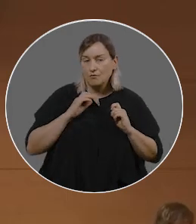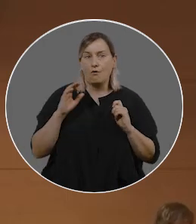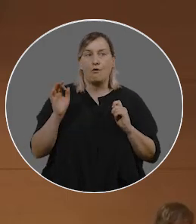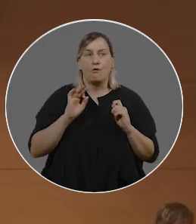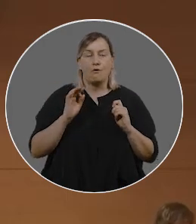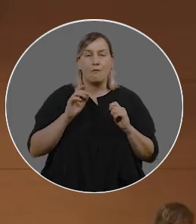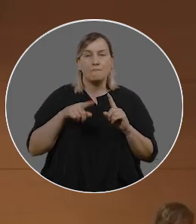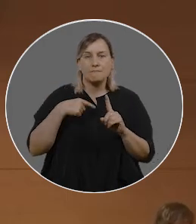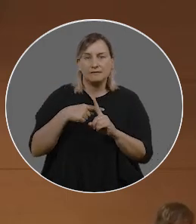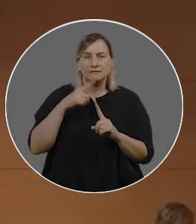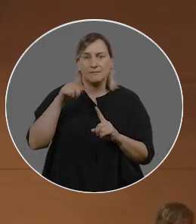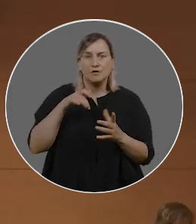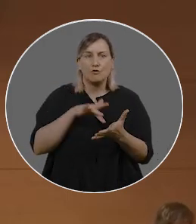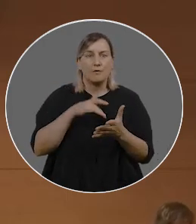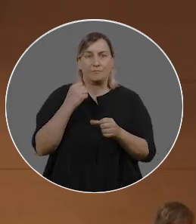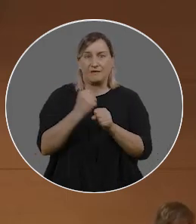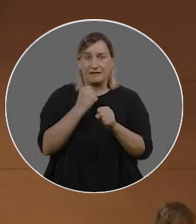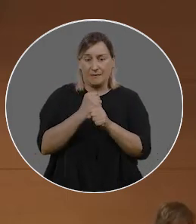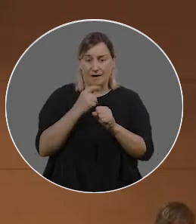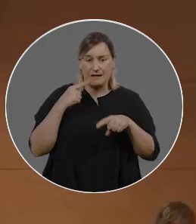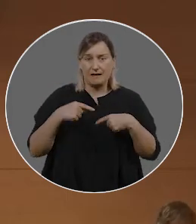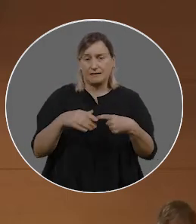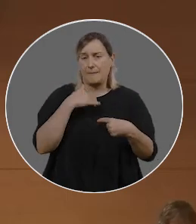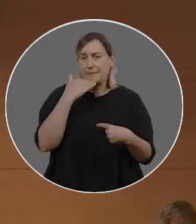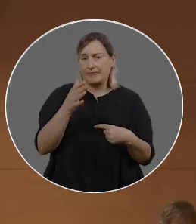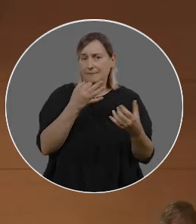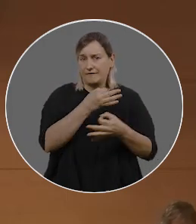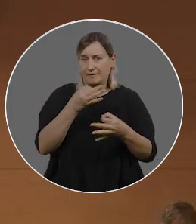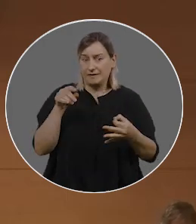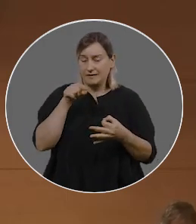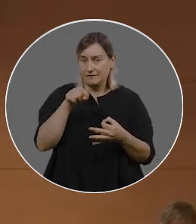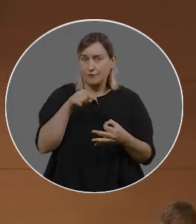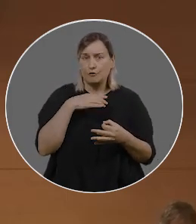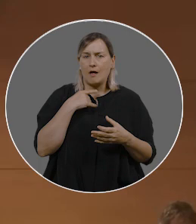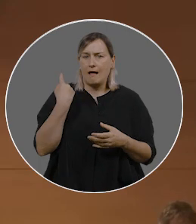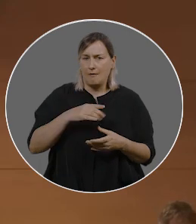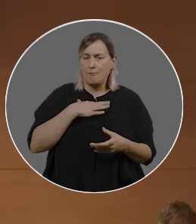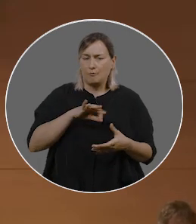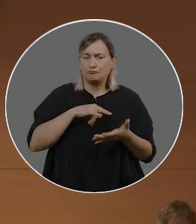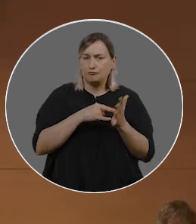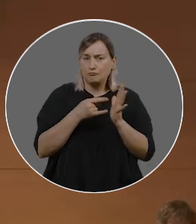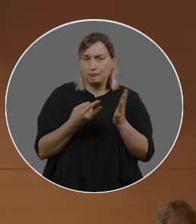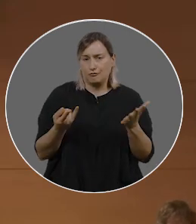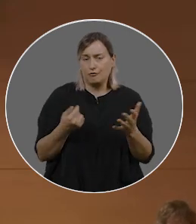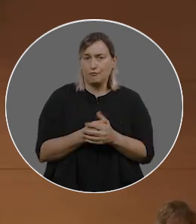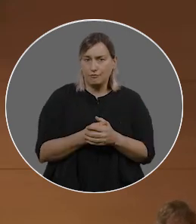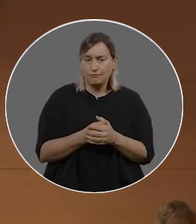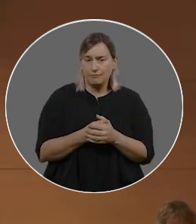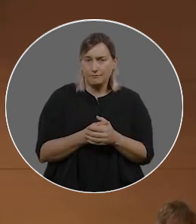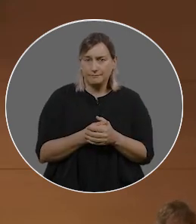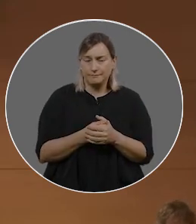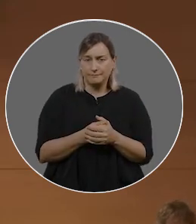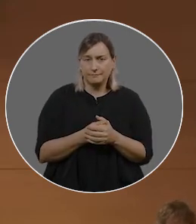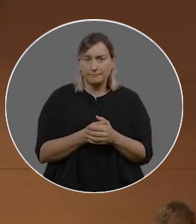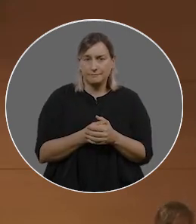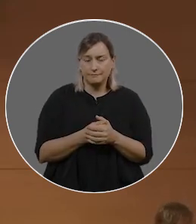frustració i a més, clar, que quan treballes amb això saps perfectament que allò és solucionable